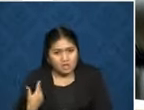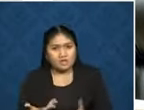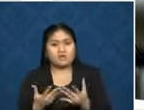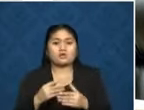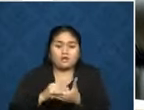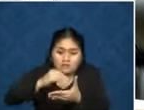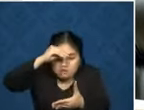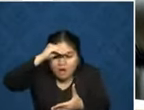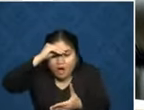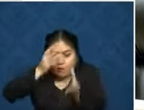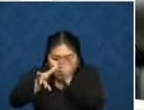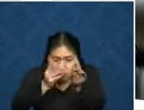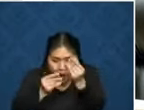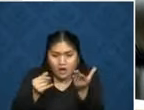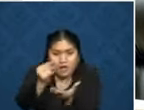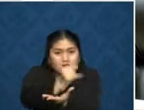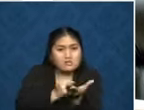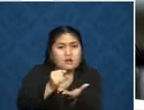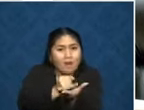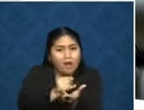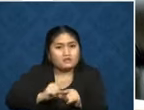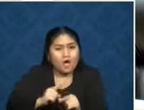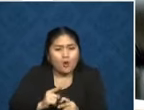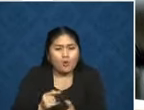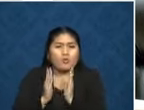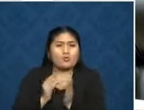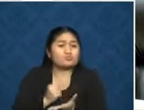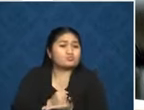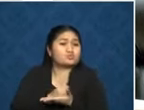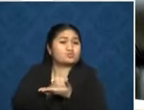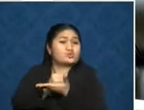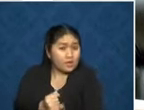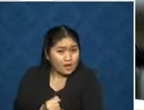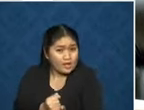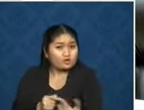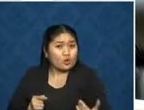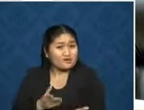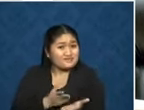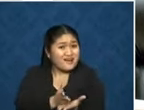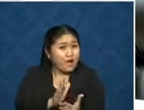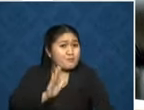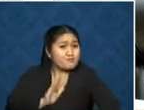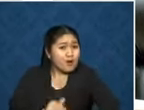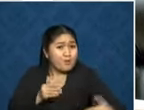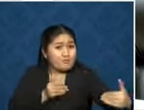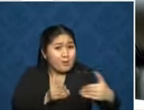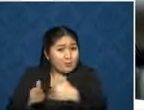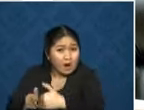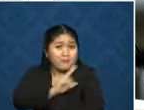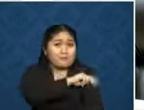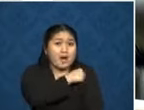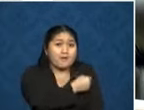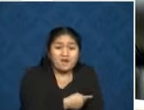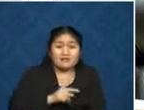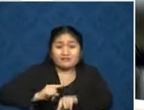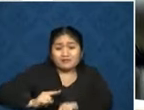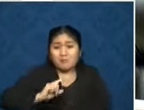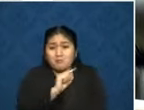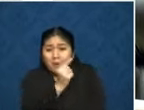การศึกษางานศิลปะนะครับแล้วก็เป็นผู้ช่วยในสาขาเฉพาะด้านทั้งในการแพทย์การประยุกต์นะ